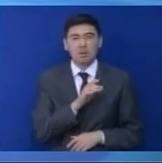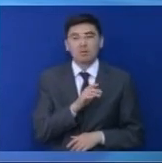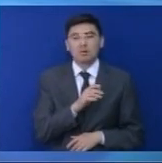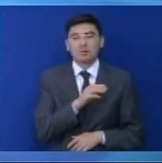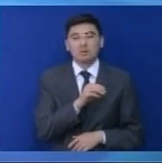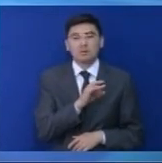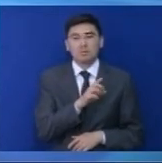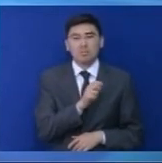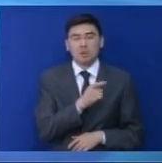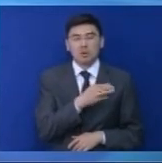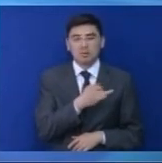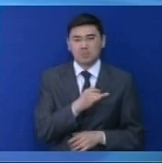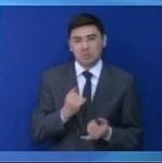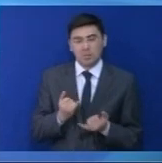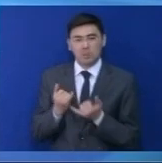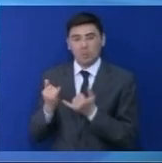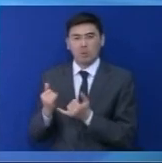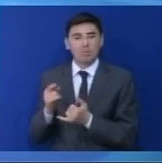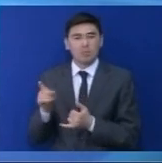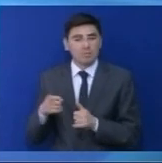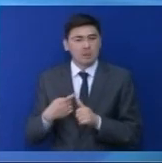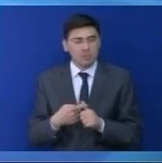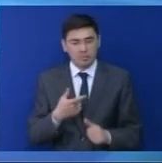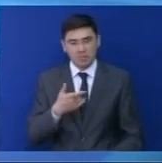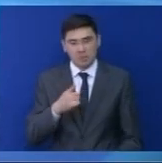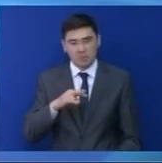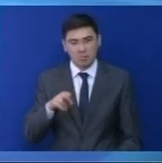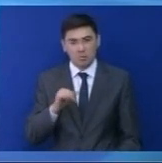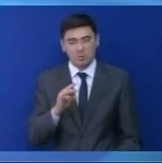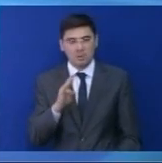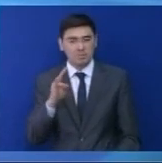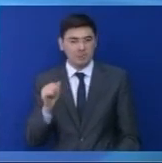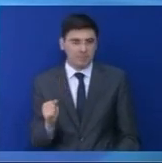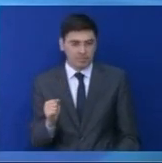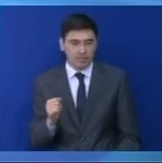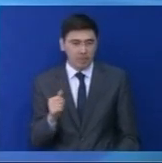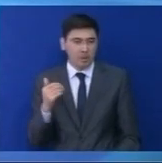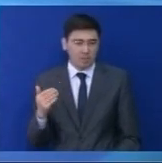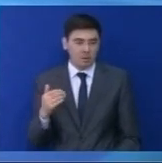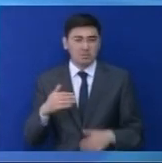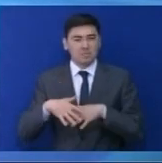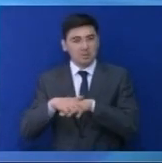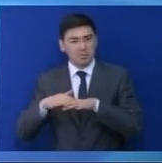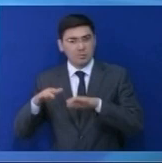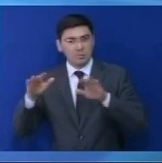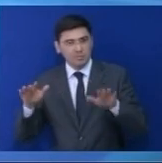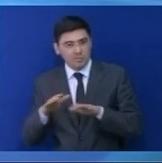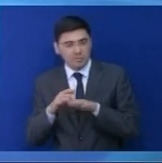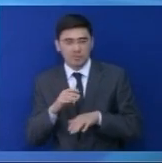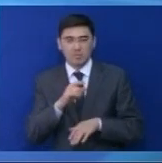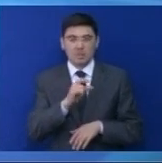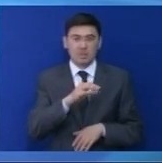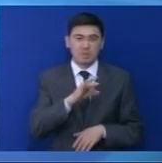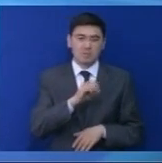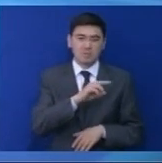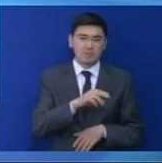гражданина Тарбагатайского района Гульданы Ногайбаевой. В ходе концерта она исполнила как народные, так и эстрадные песни. Также певица представила